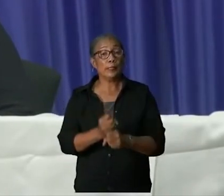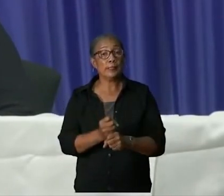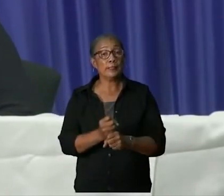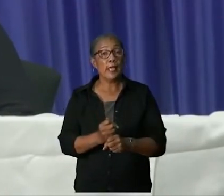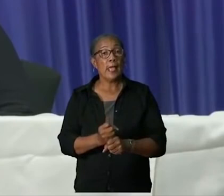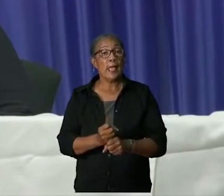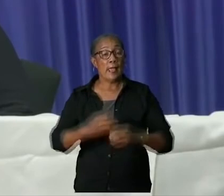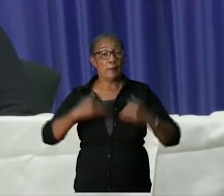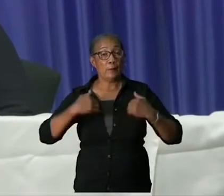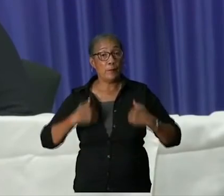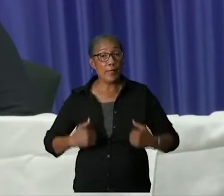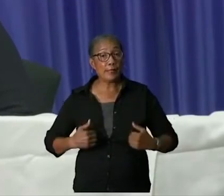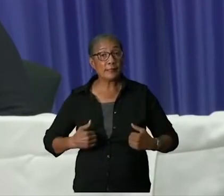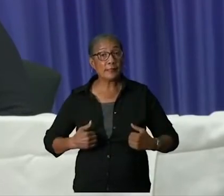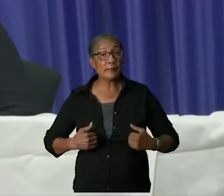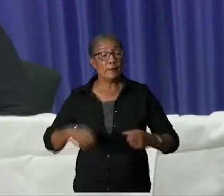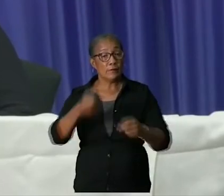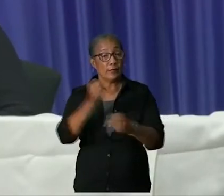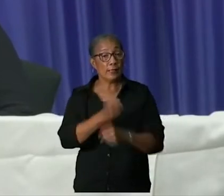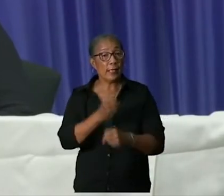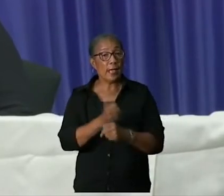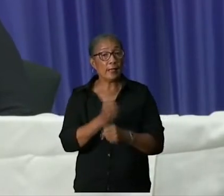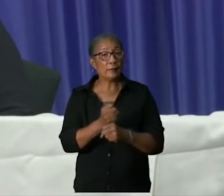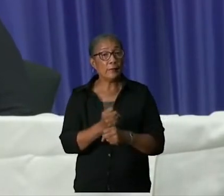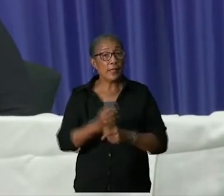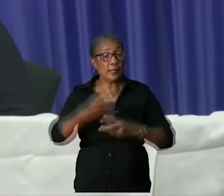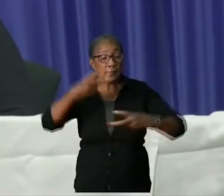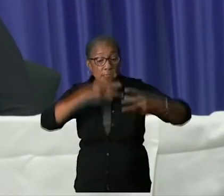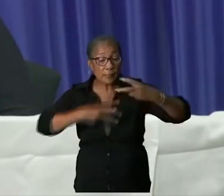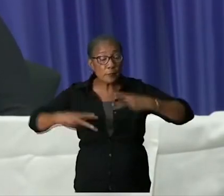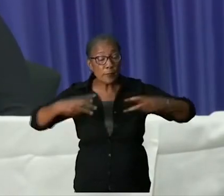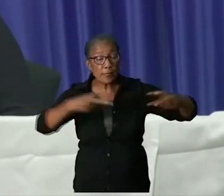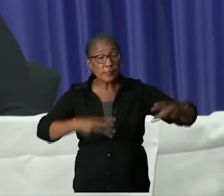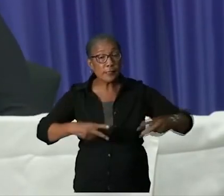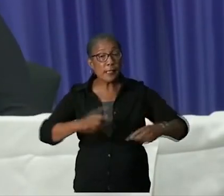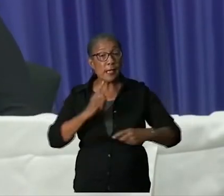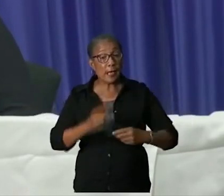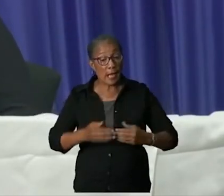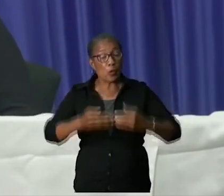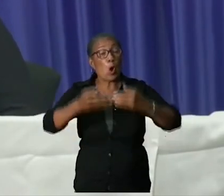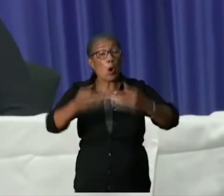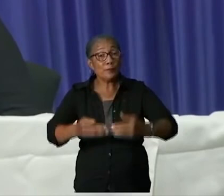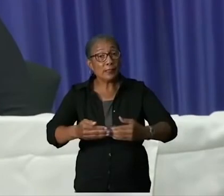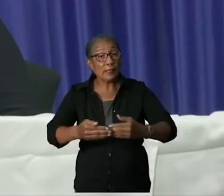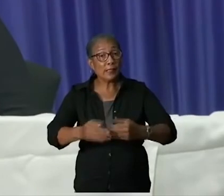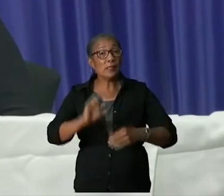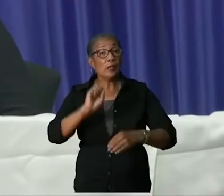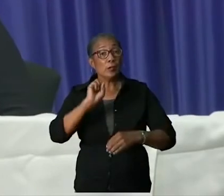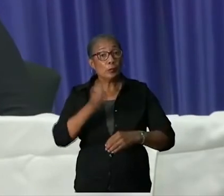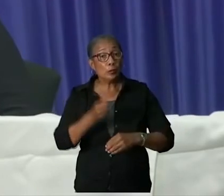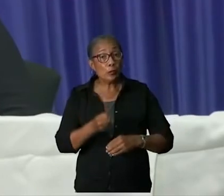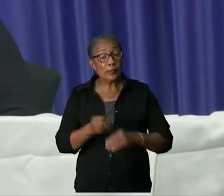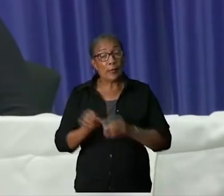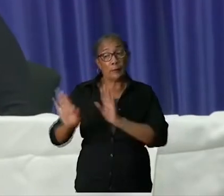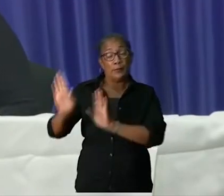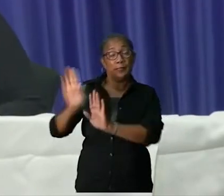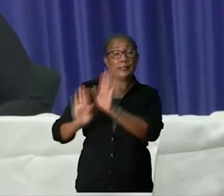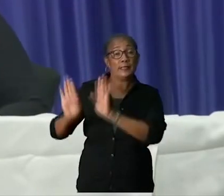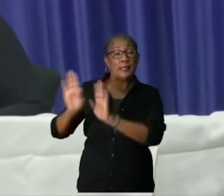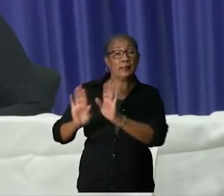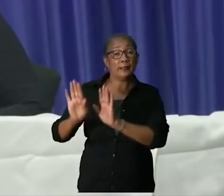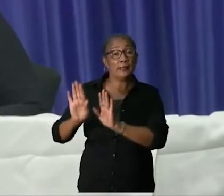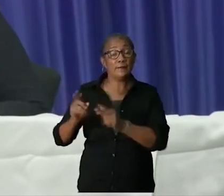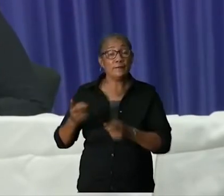van arbeidsinspectie. En die gaan met name optreden, zowel preventief als repressief,